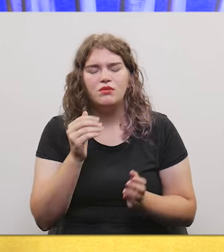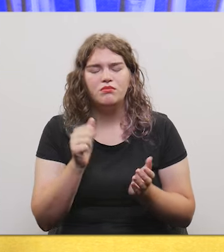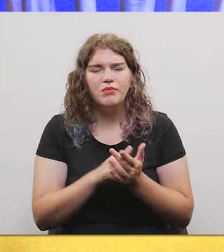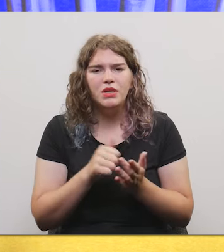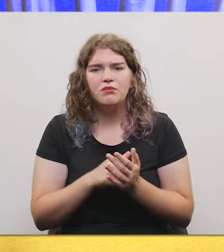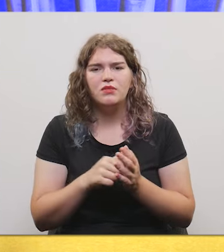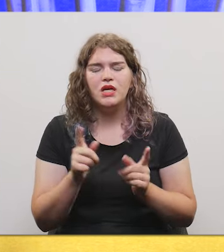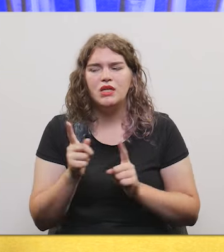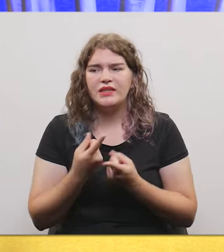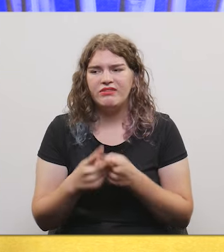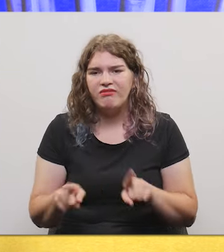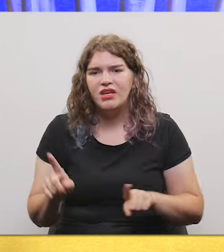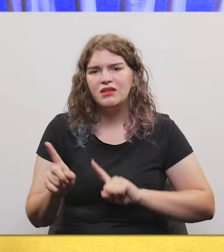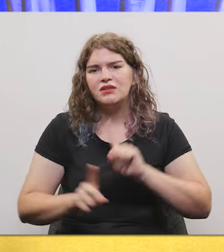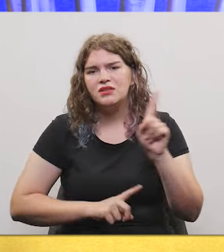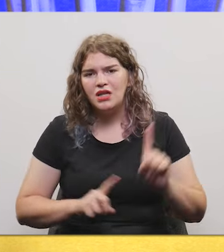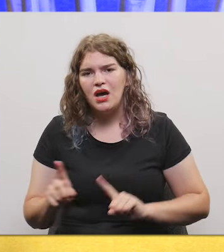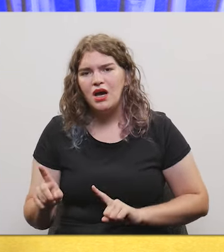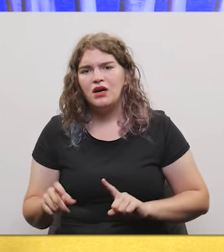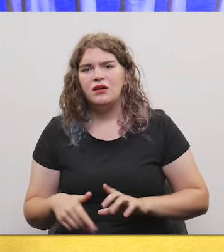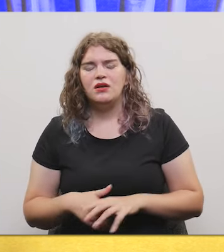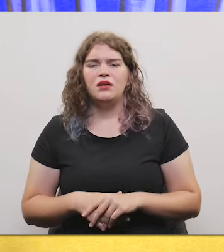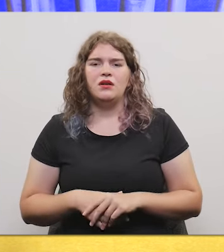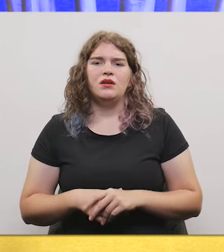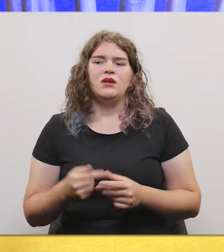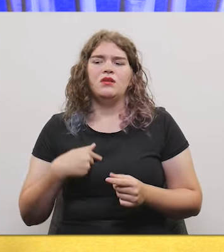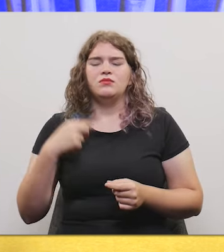Era diferit, dar cred că